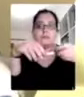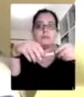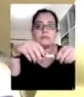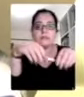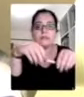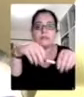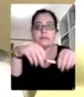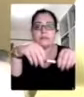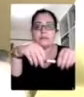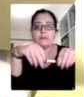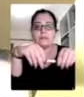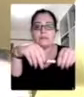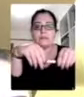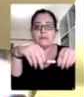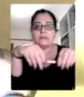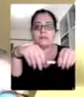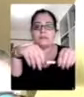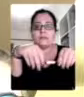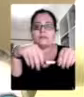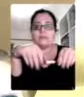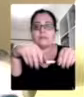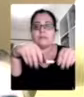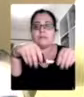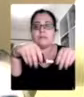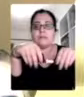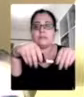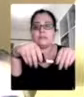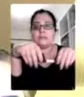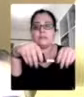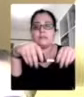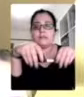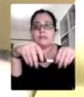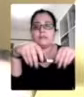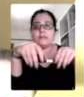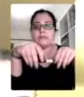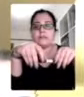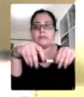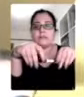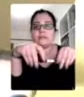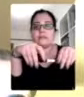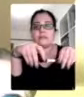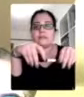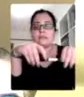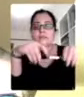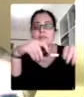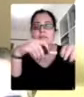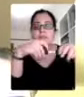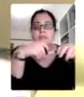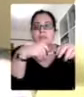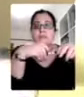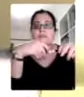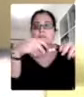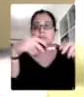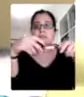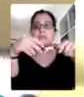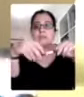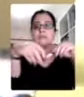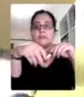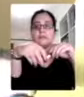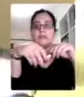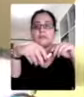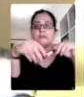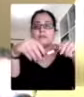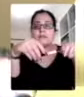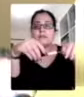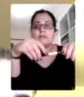Crown almasını tavsiye ettim. Hatta daha ucuz Crown'lardan, Vikinglerden bir tanesini alarak bir tane alacaksa onu almasını tavsiye etmiştim. Şimdi benim